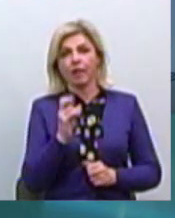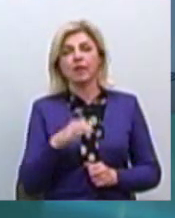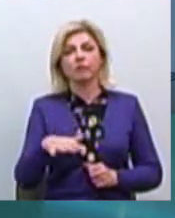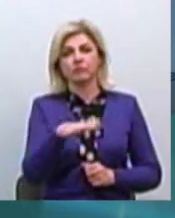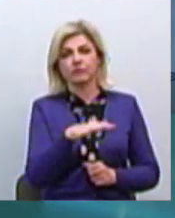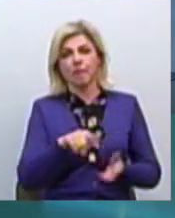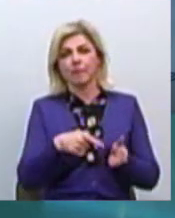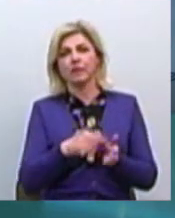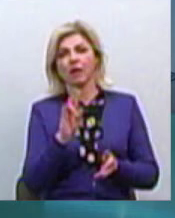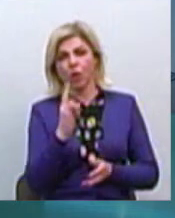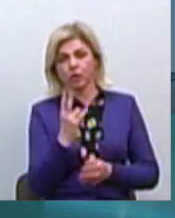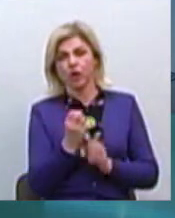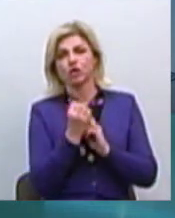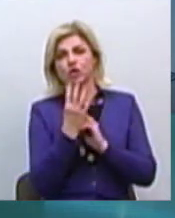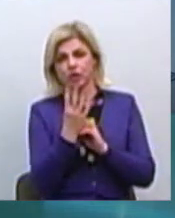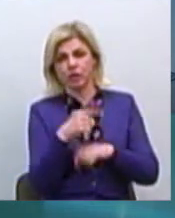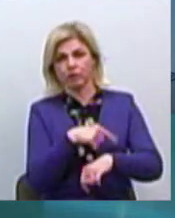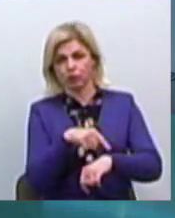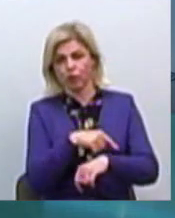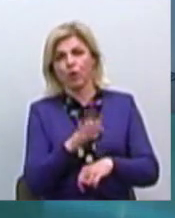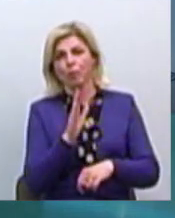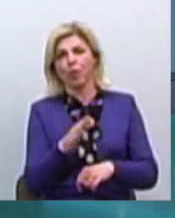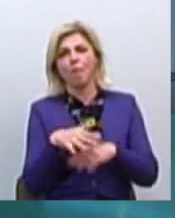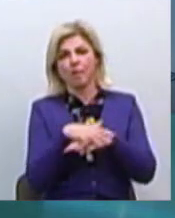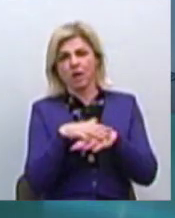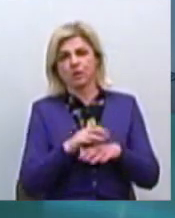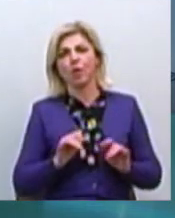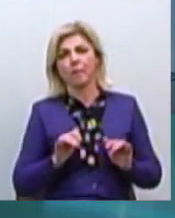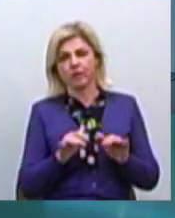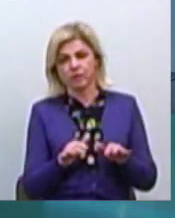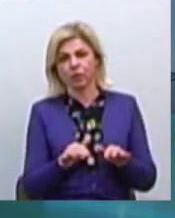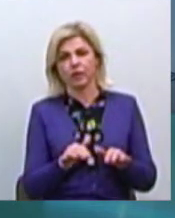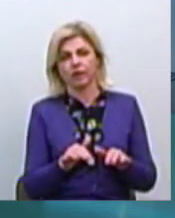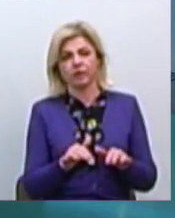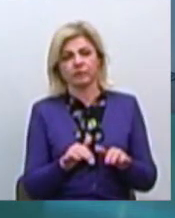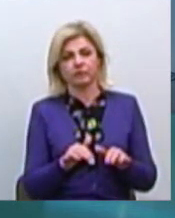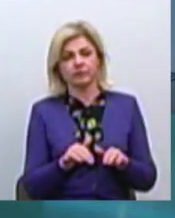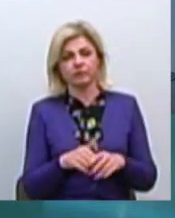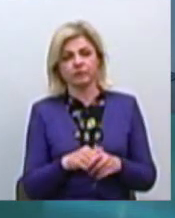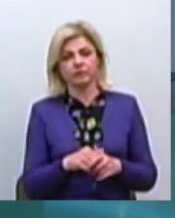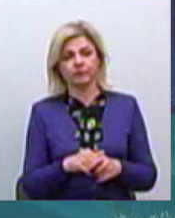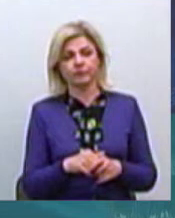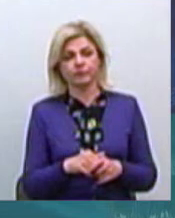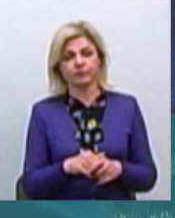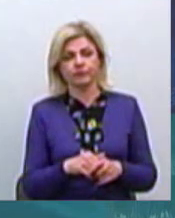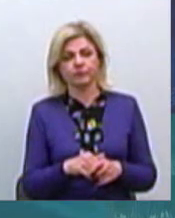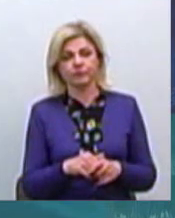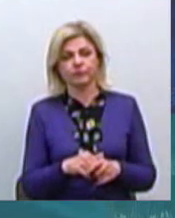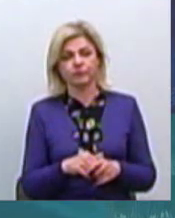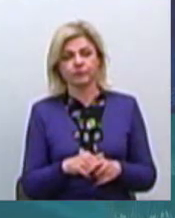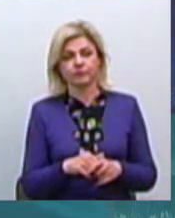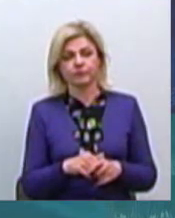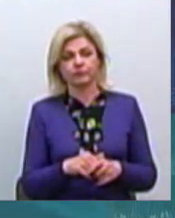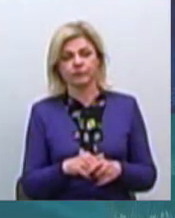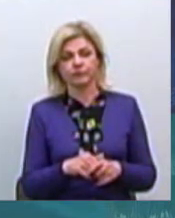Миколаєва завтра в 14 локаціях будуть проводитись масові заходи. Це